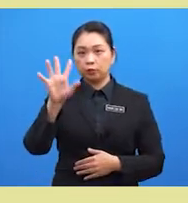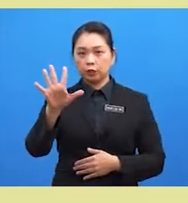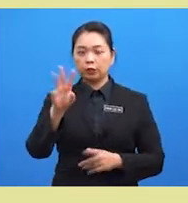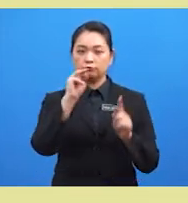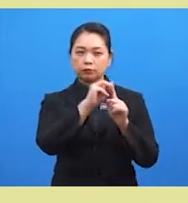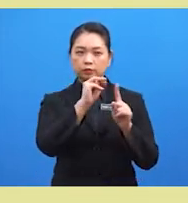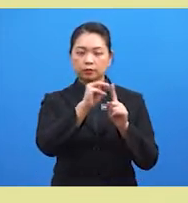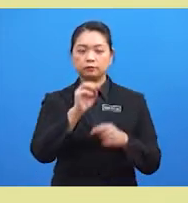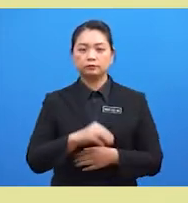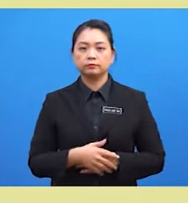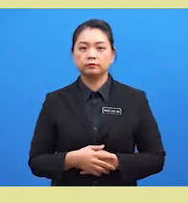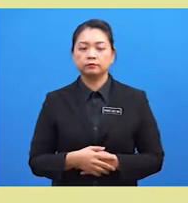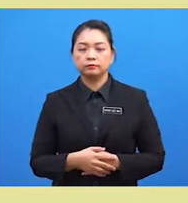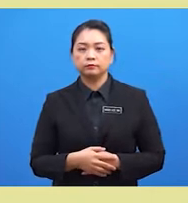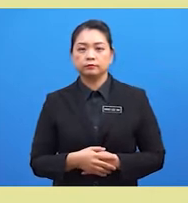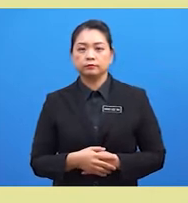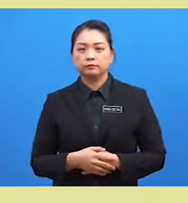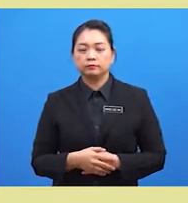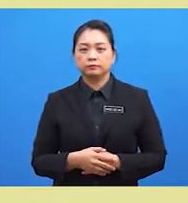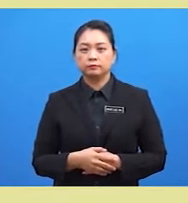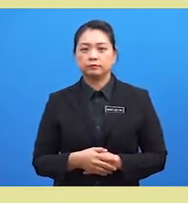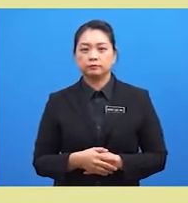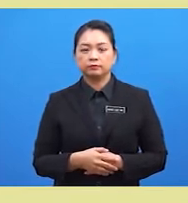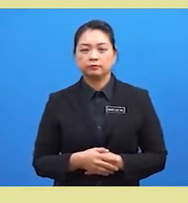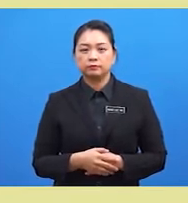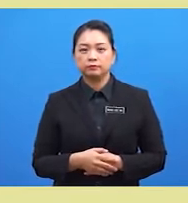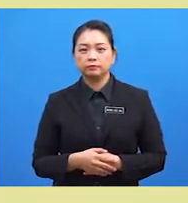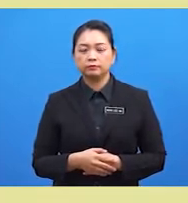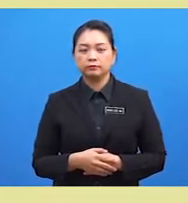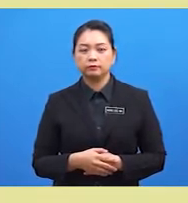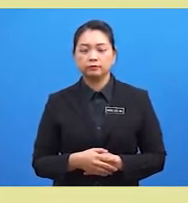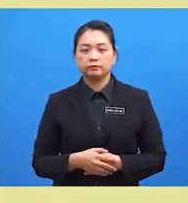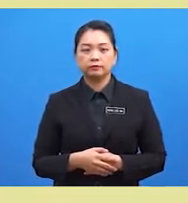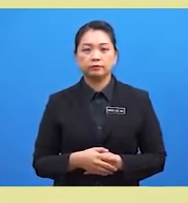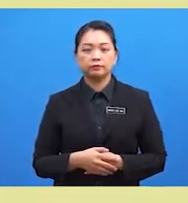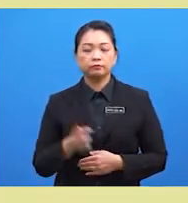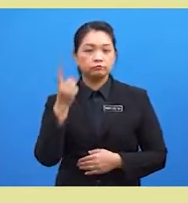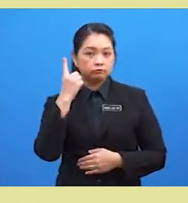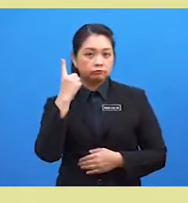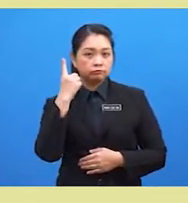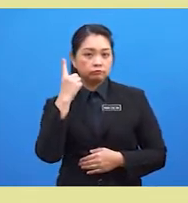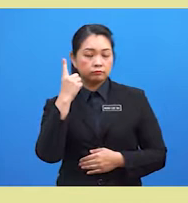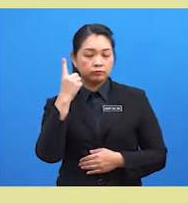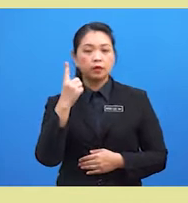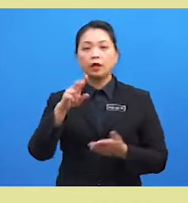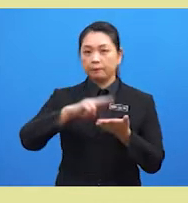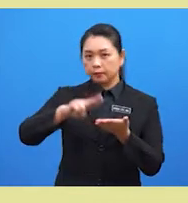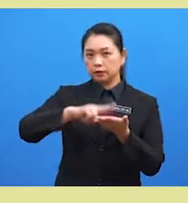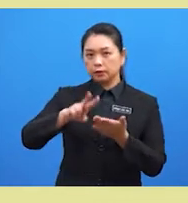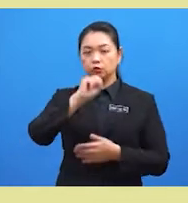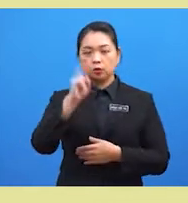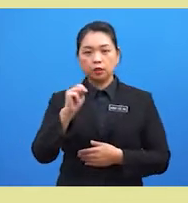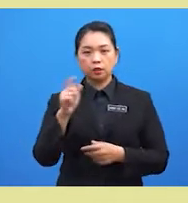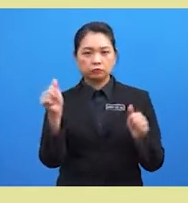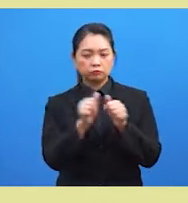25 markah. Pelajar perlu terlebih dahulu membaca soalan dengan